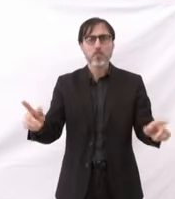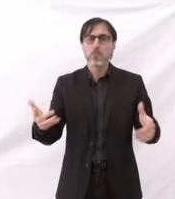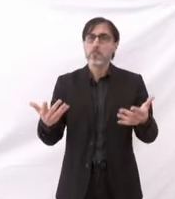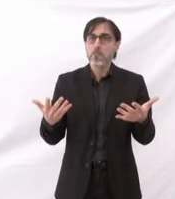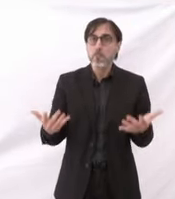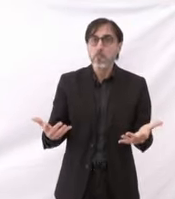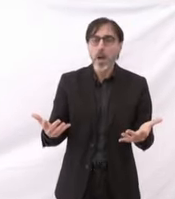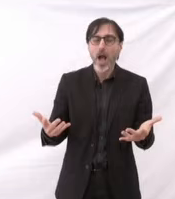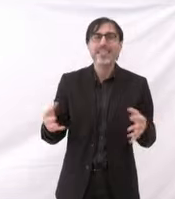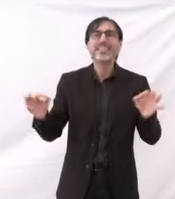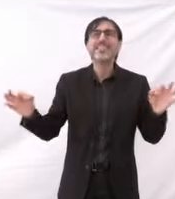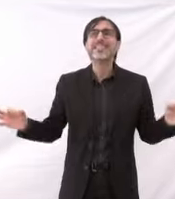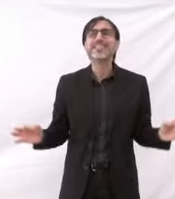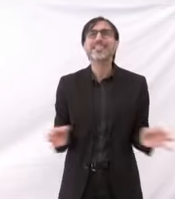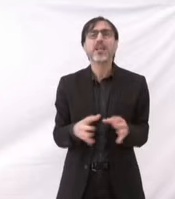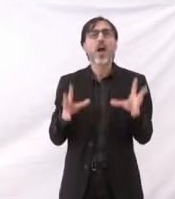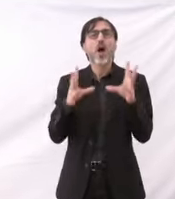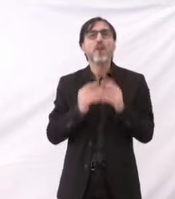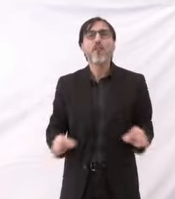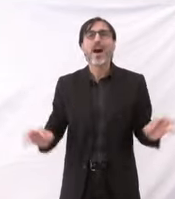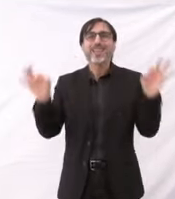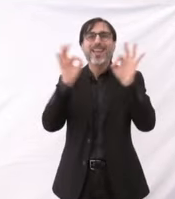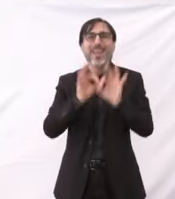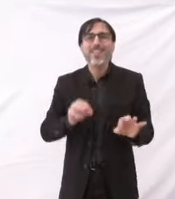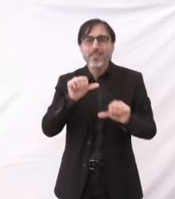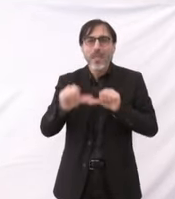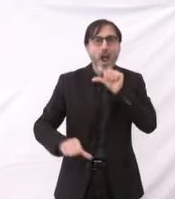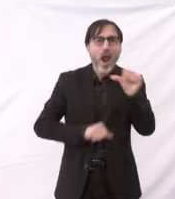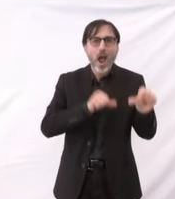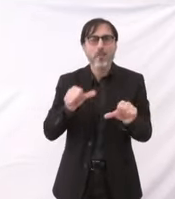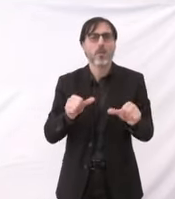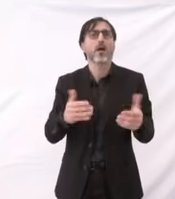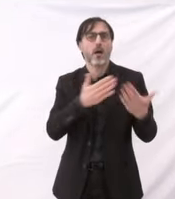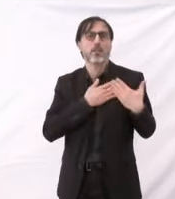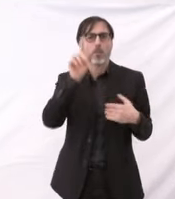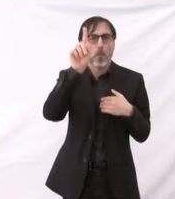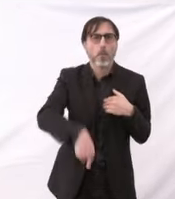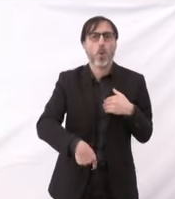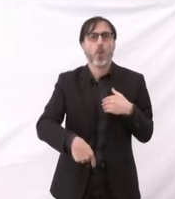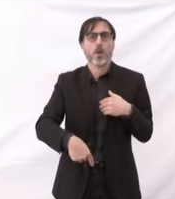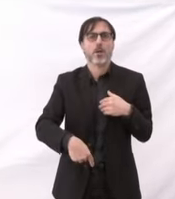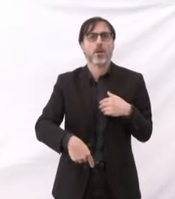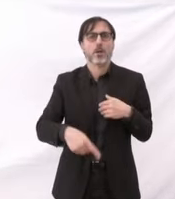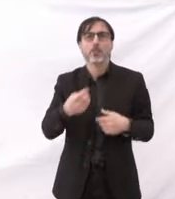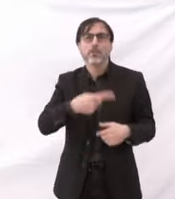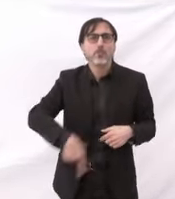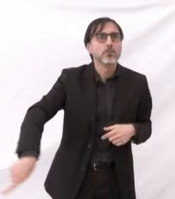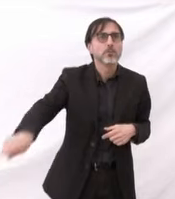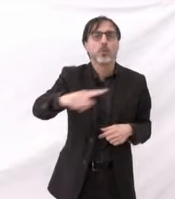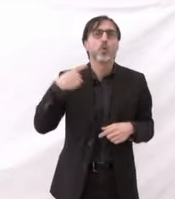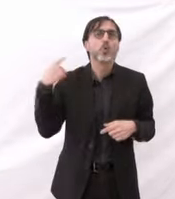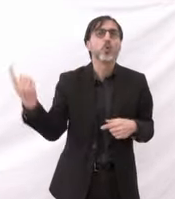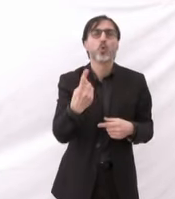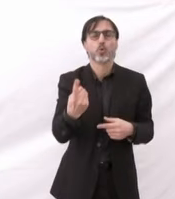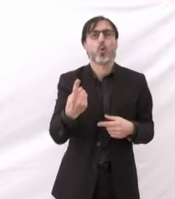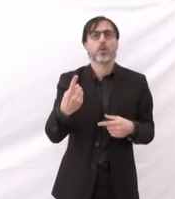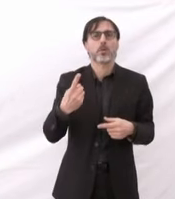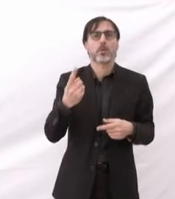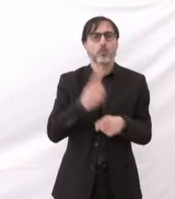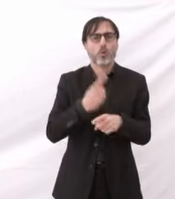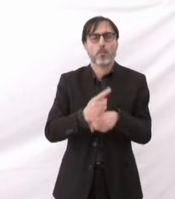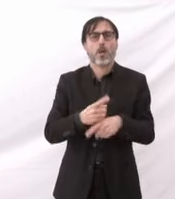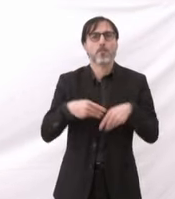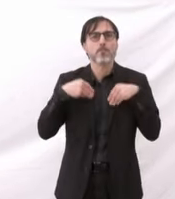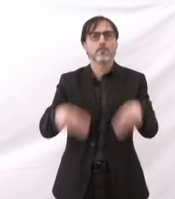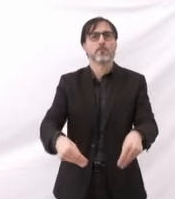sarete se non farete nulla per cambiarla. Siamo chiamati tutti a fare la nostra parte.